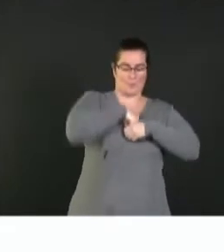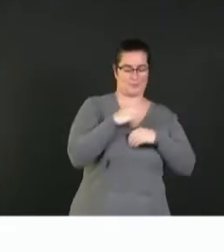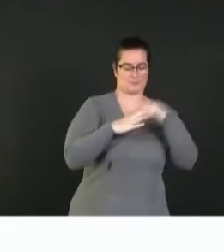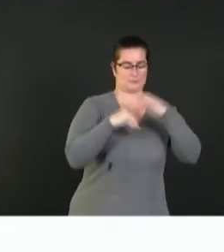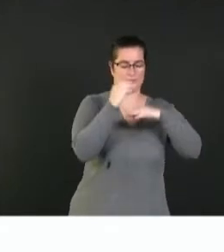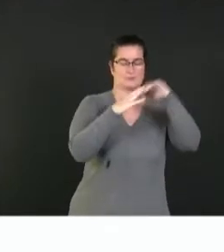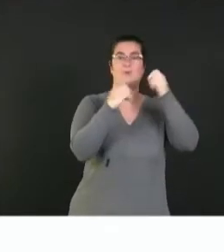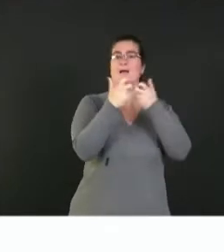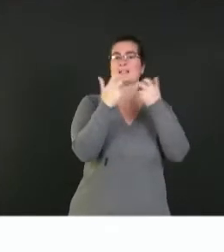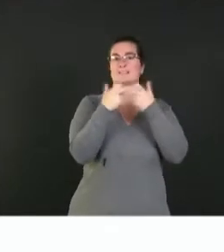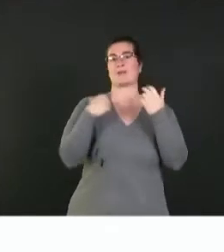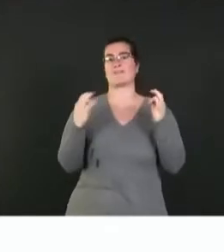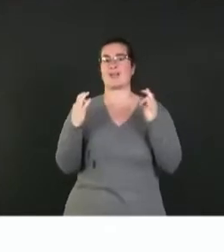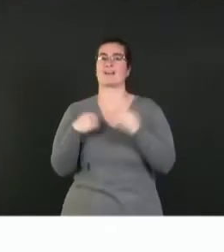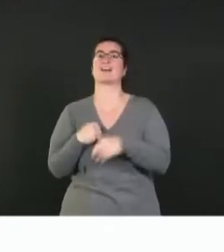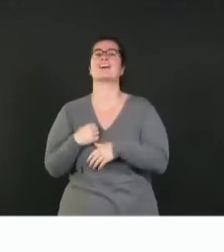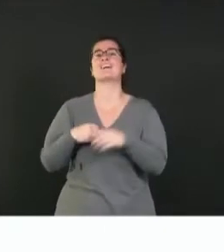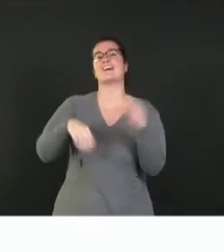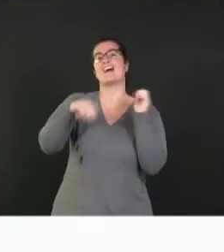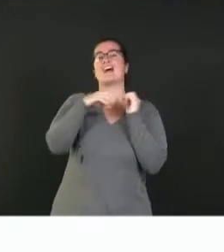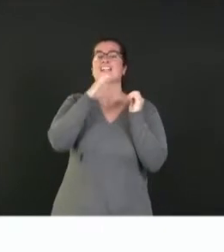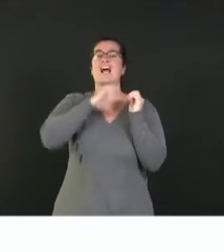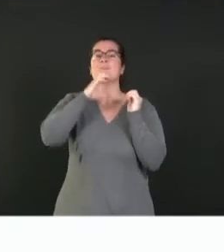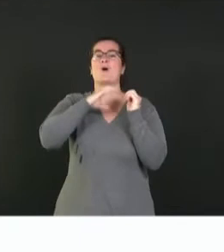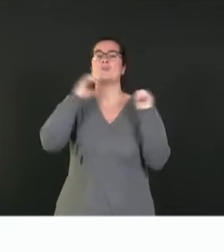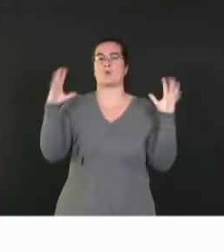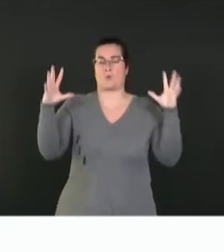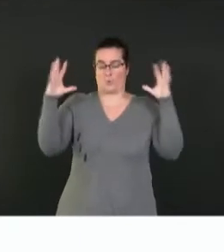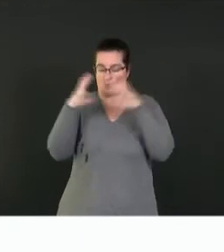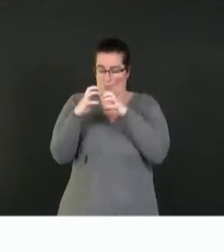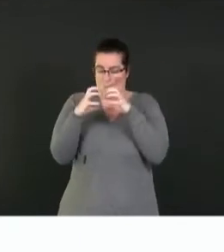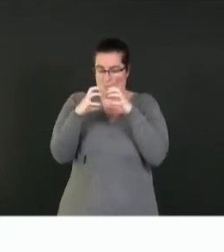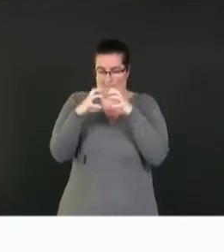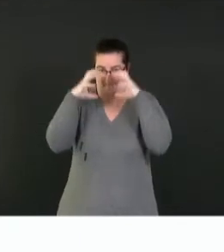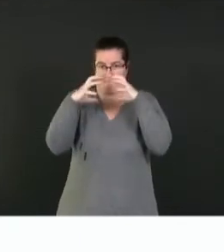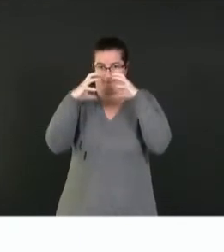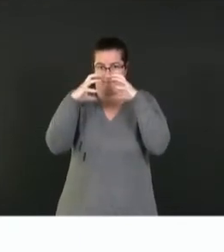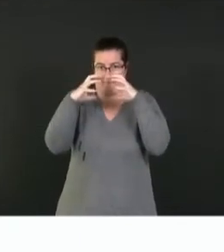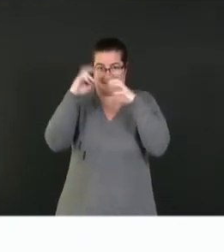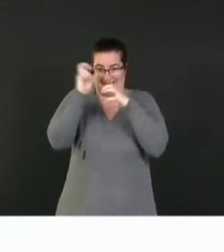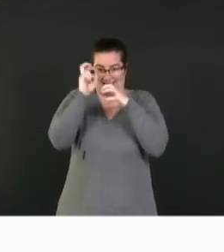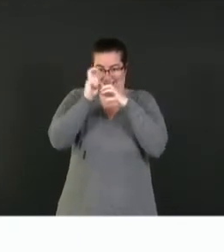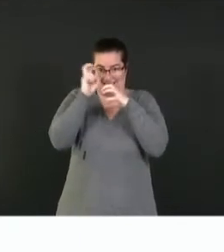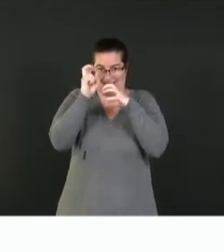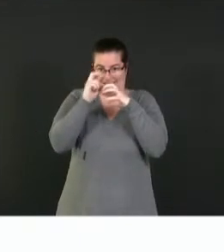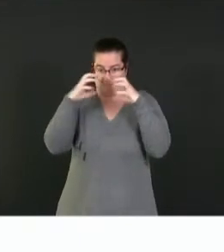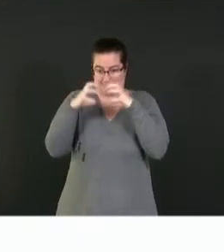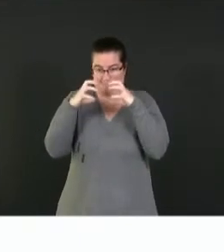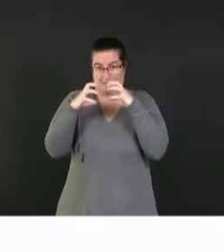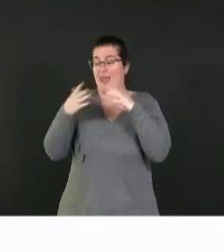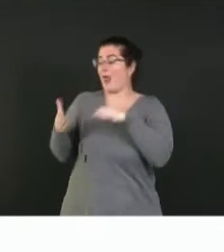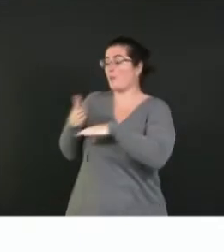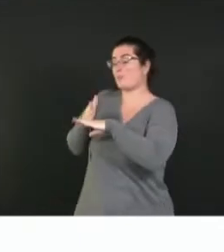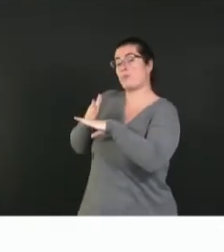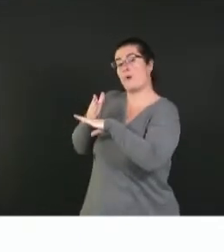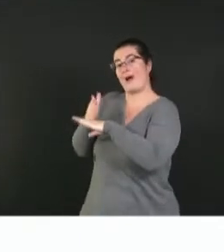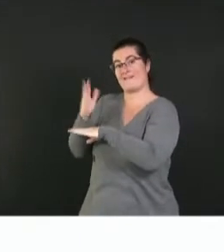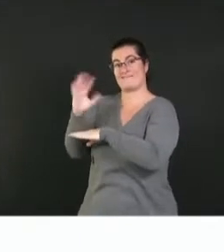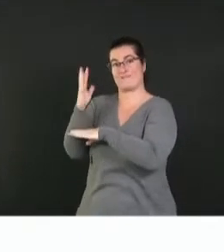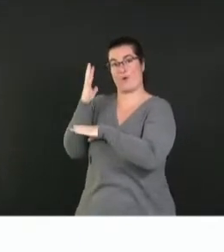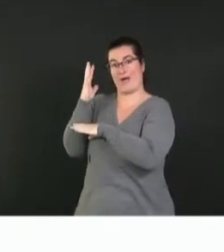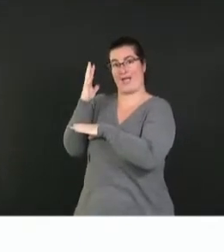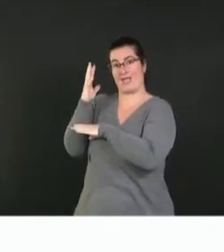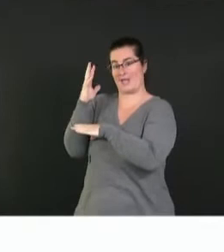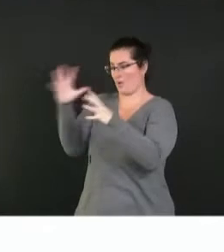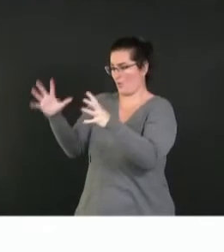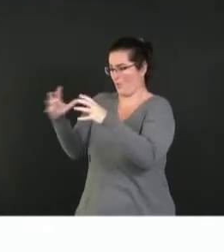la photosynthèse, tout le monde le sait. Et si on utilise le bois des forêts, indéniablement, en fait, cette séquestration, elle